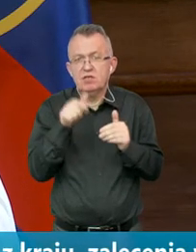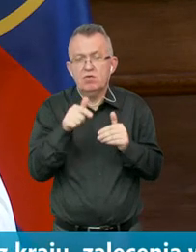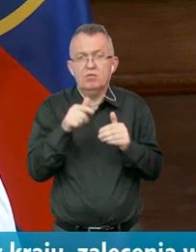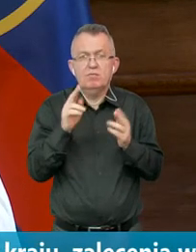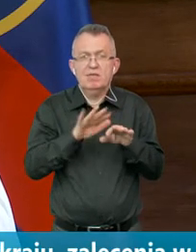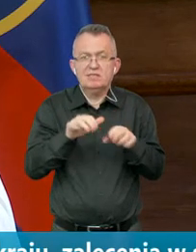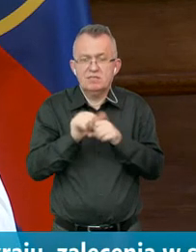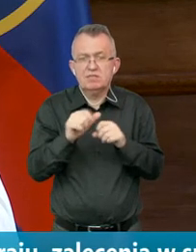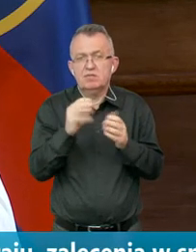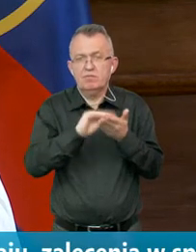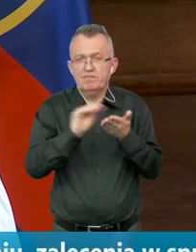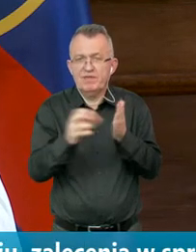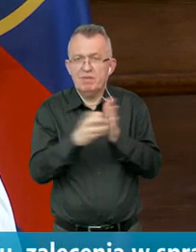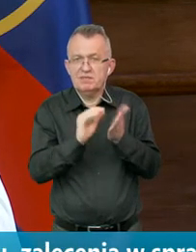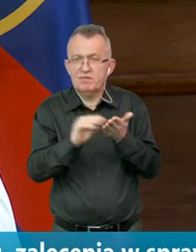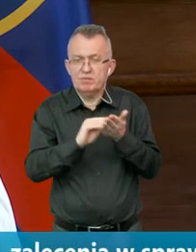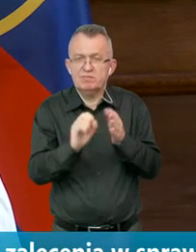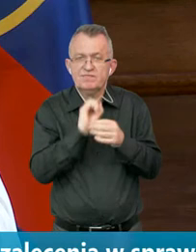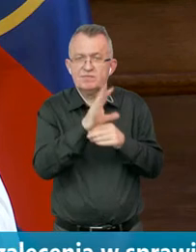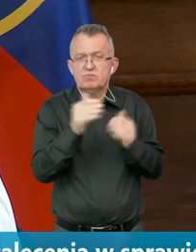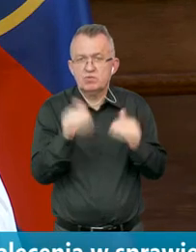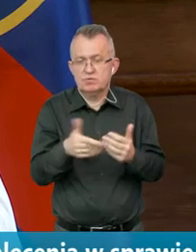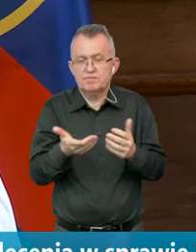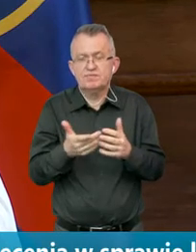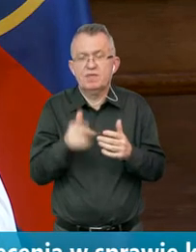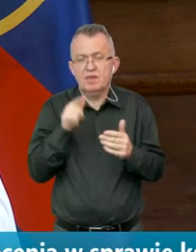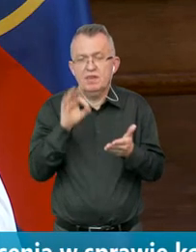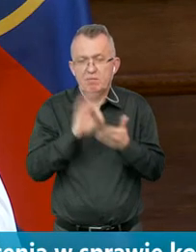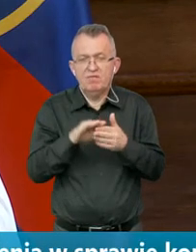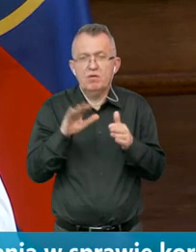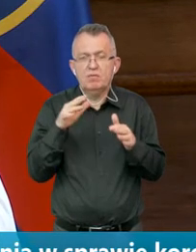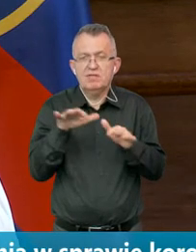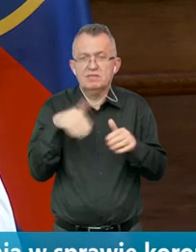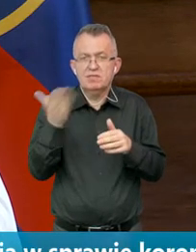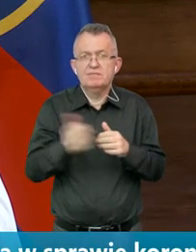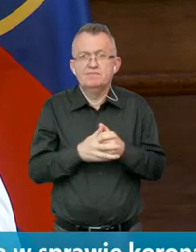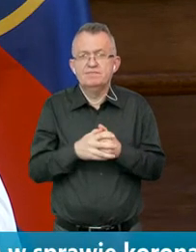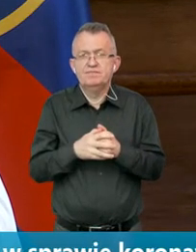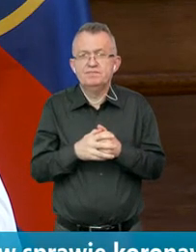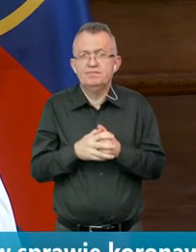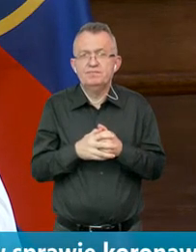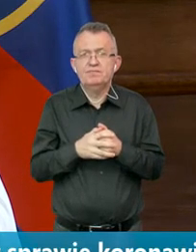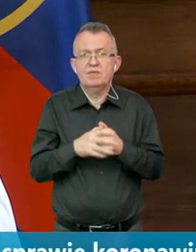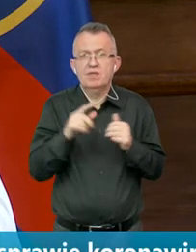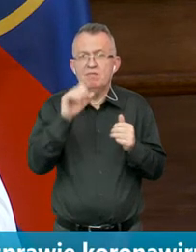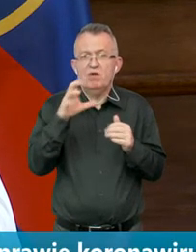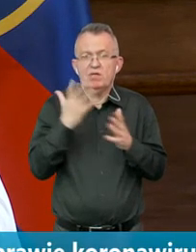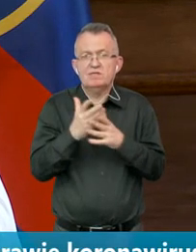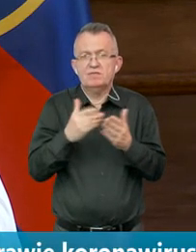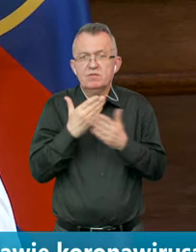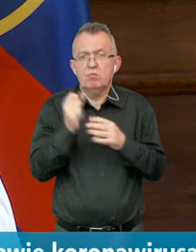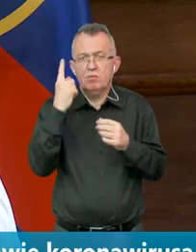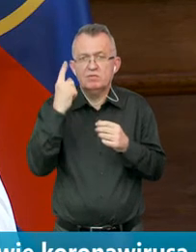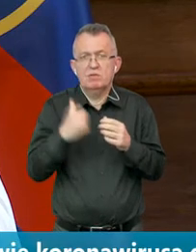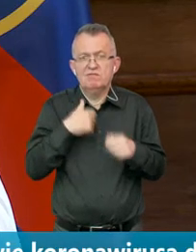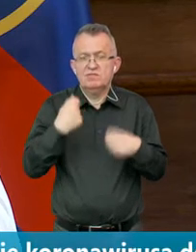wtedy tę aplikację wypełnić we właściwy sposób i na pewno to miejsce się znajdzie. Pan Paweł, czy jest Pan zwolennikiem pomysłu,